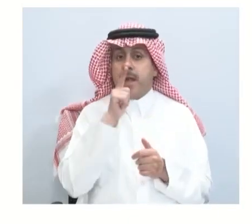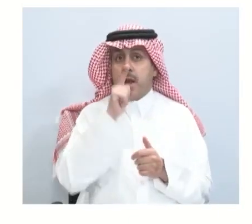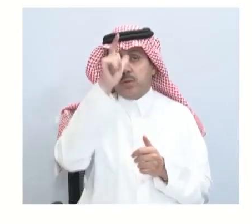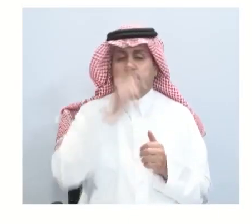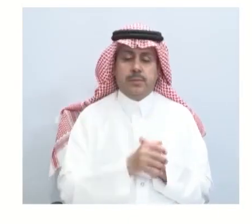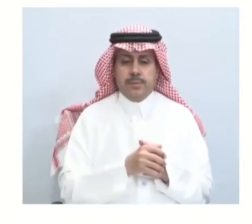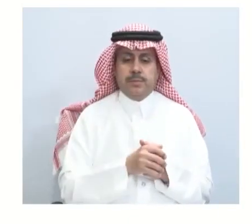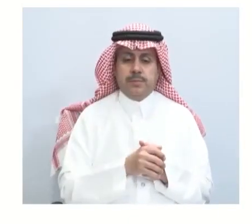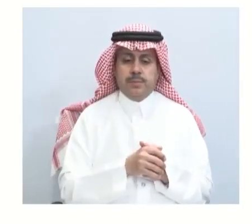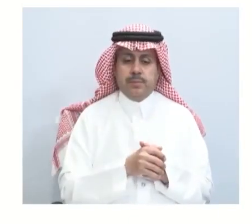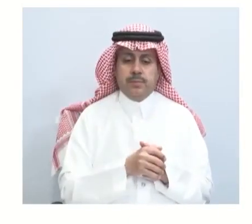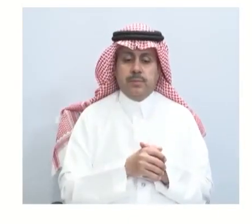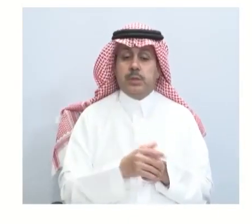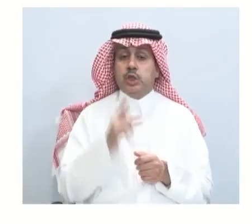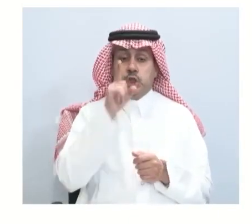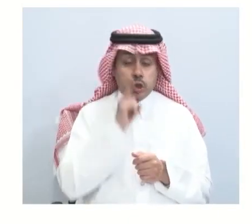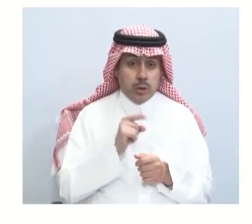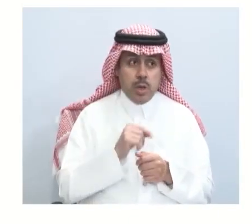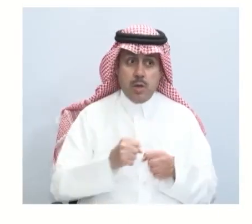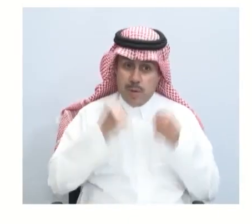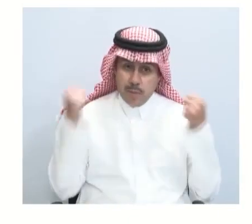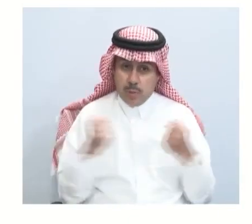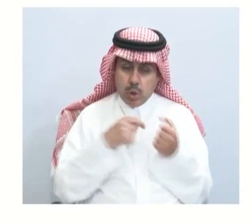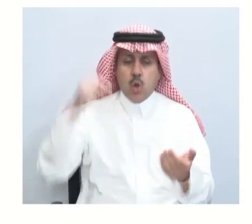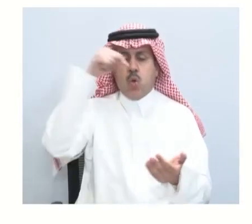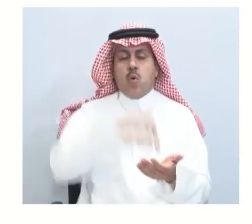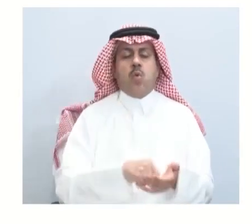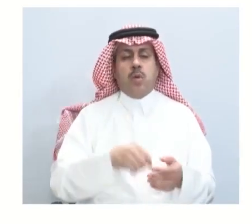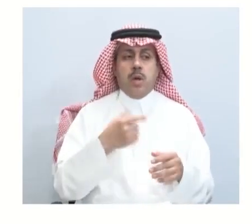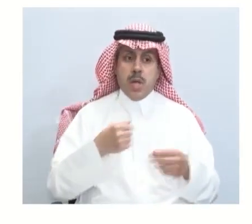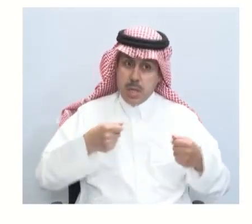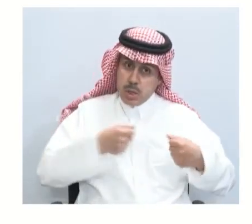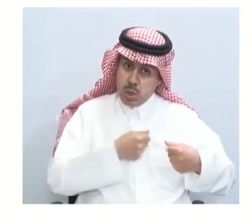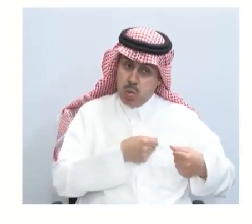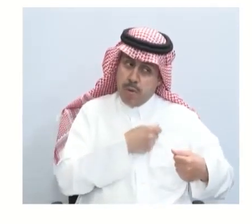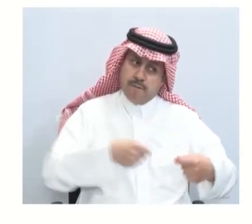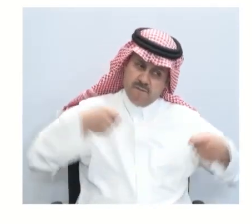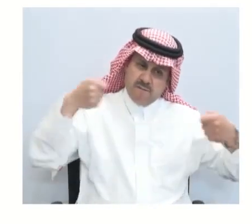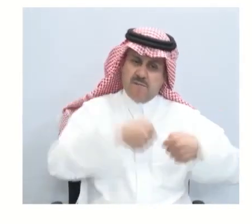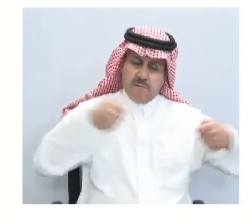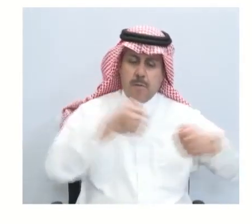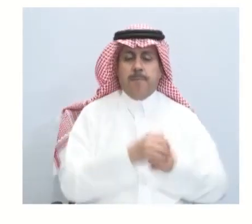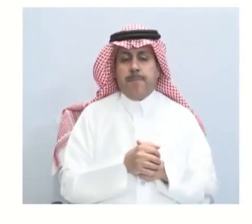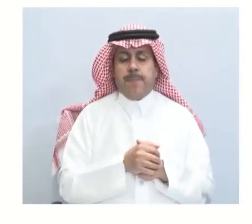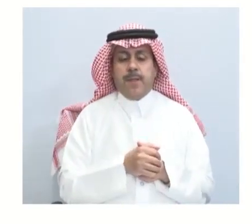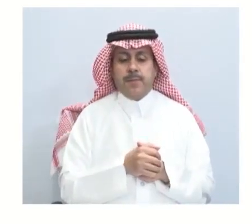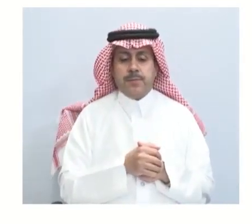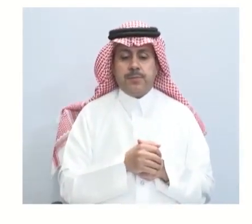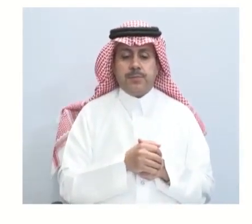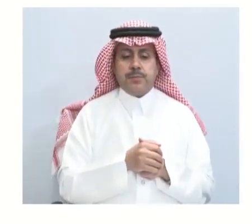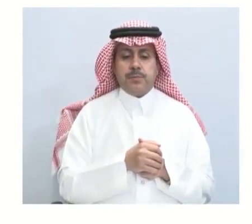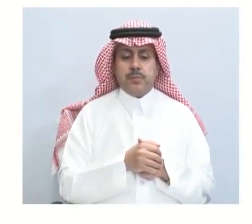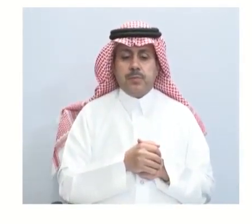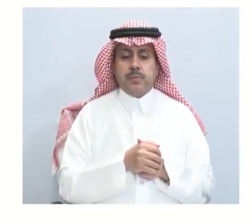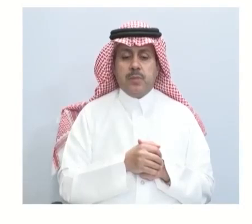انما يريد الشيطان ان يوقع بينكم العداوه والبغضاء لماذا اين تقى العداوه والبغضاء في الخمر والميسر ويصدكم عن ذكر الله